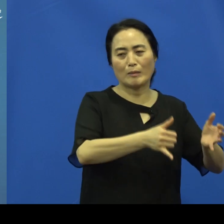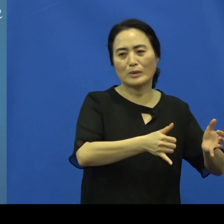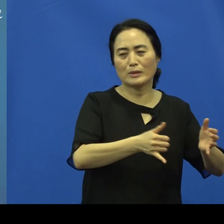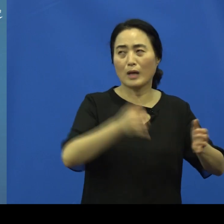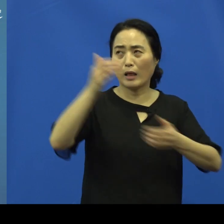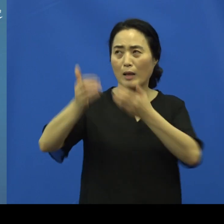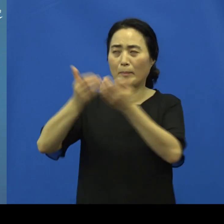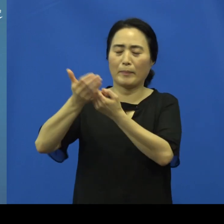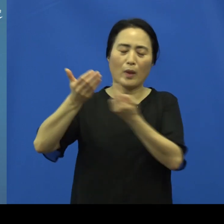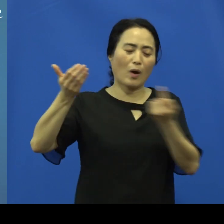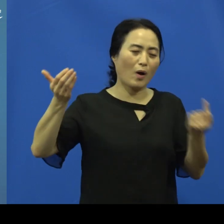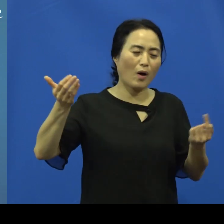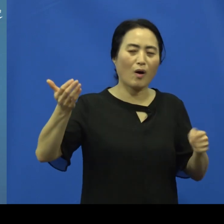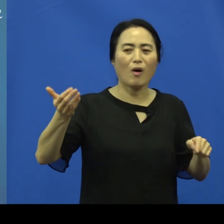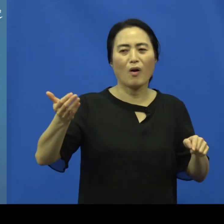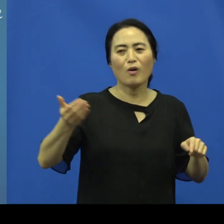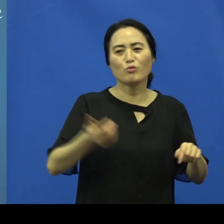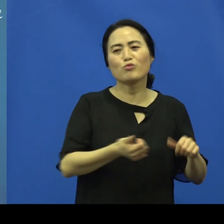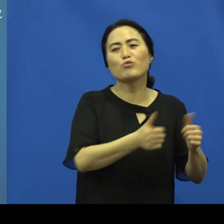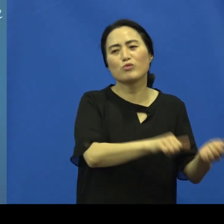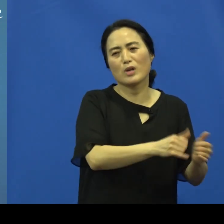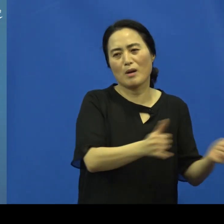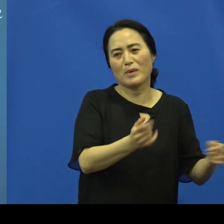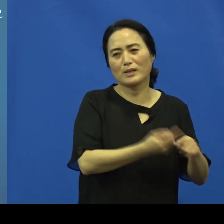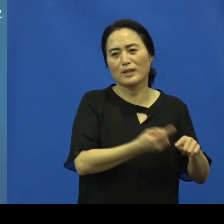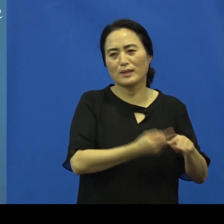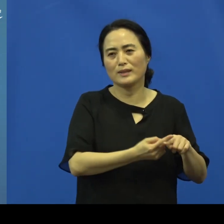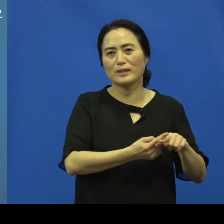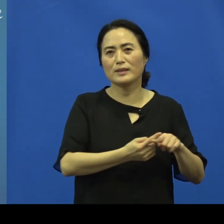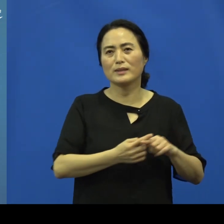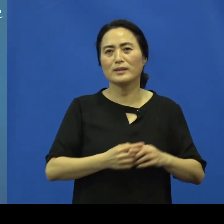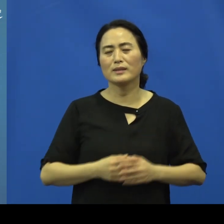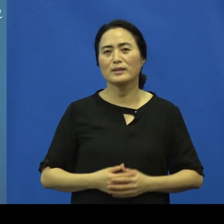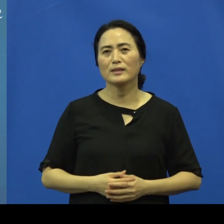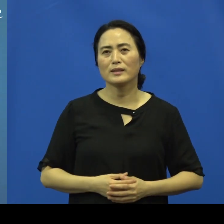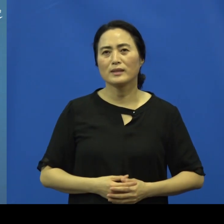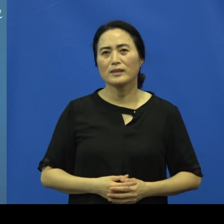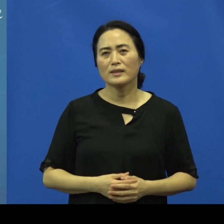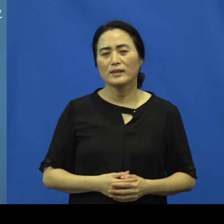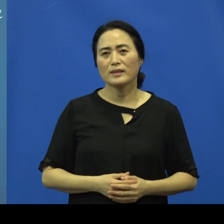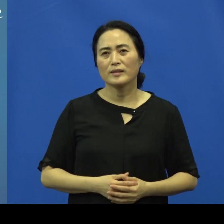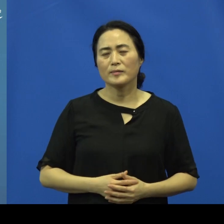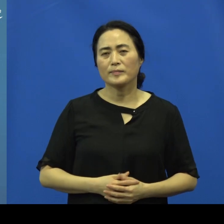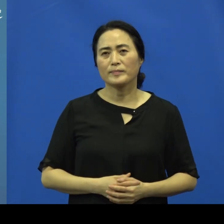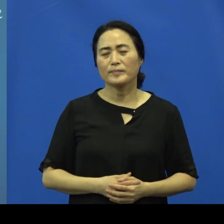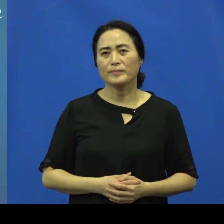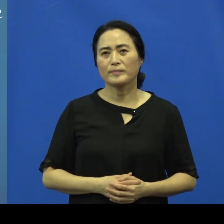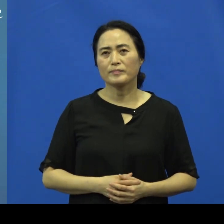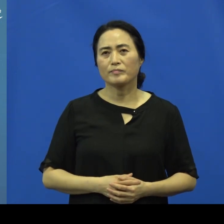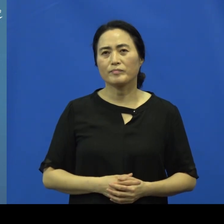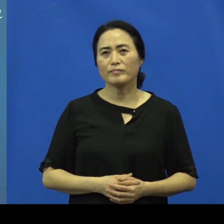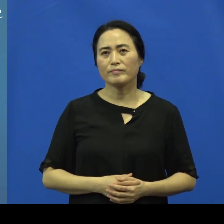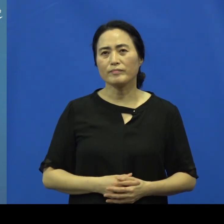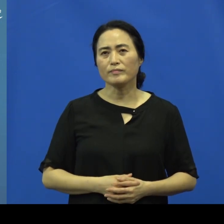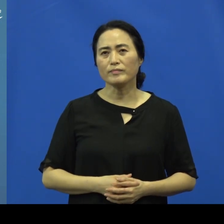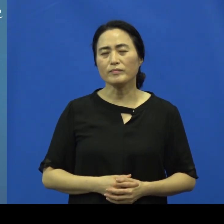여러분, 이 죽음으로 가득한 곳에 생명이 가득하게 하려면 아이의 엄마가 필요해요.